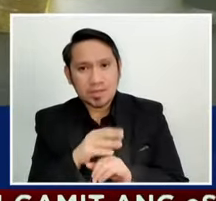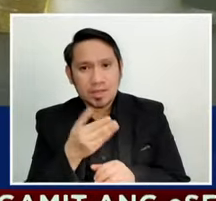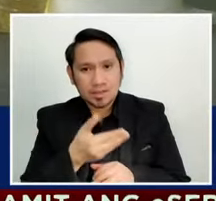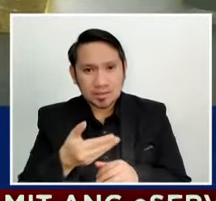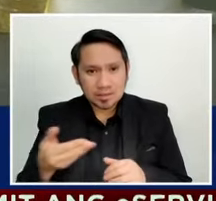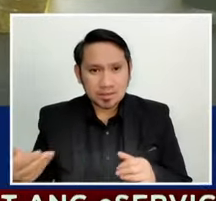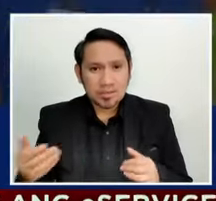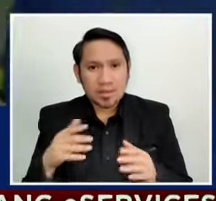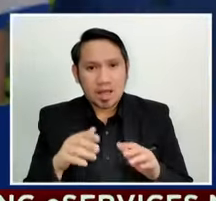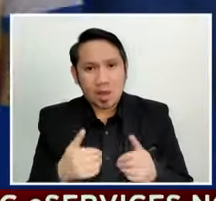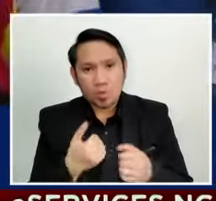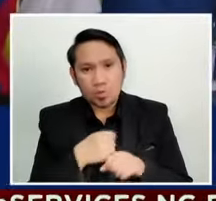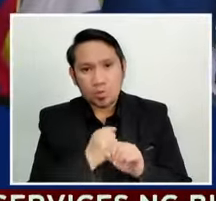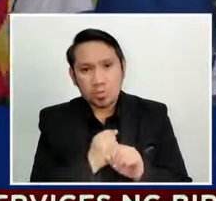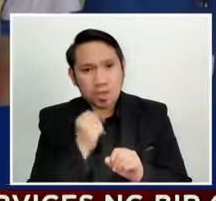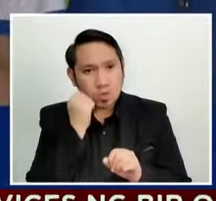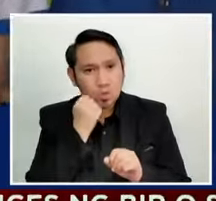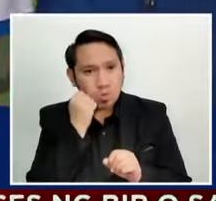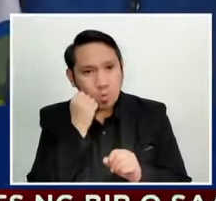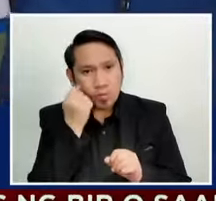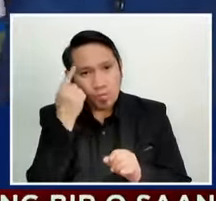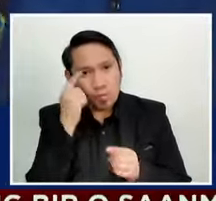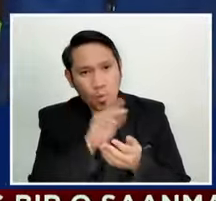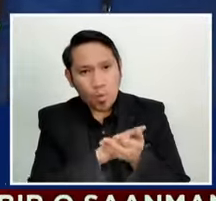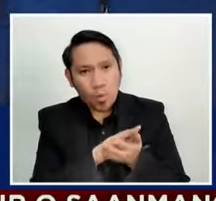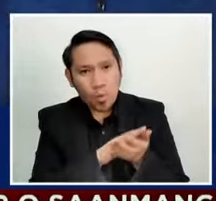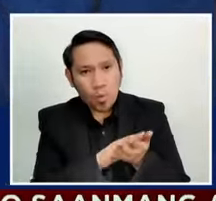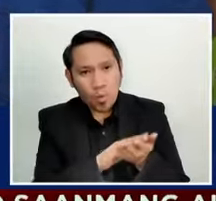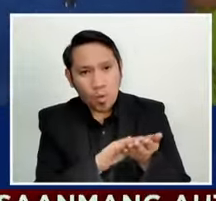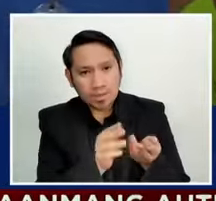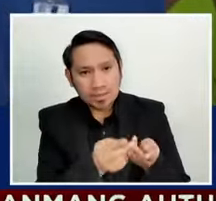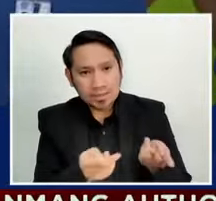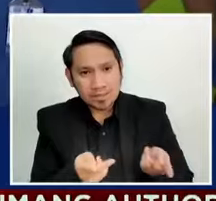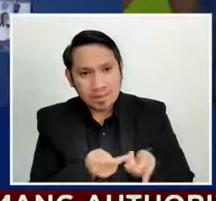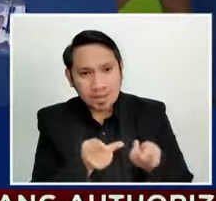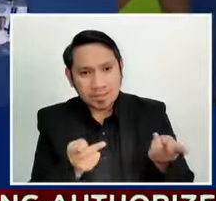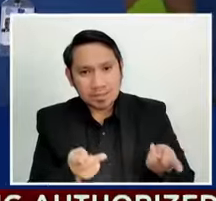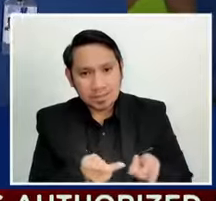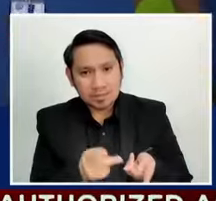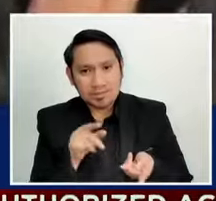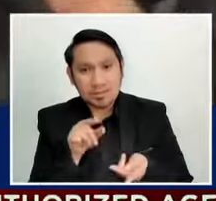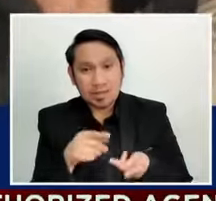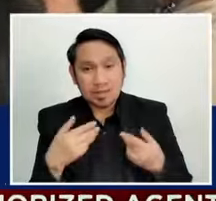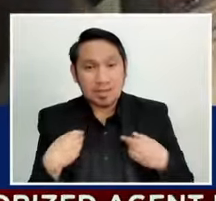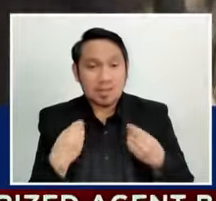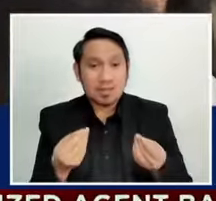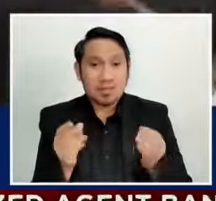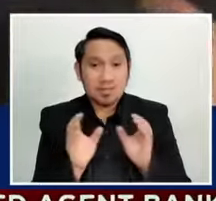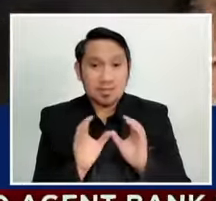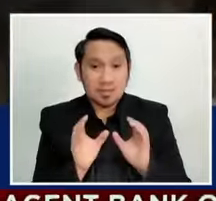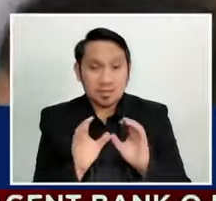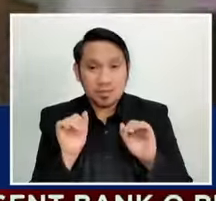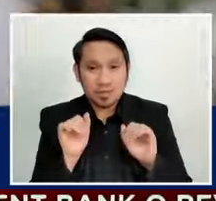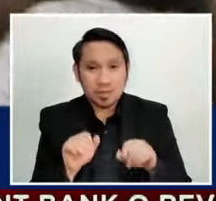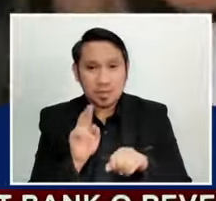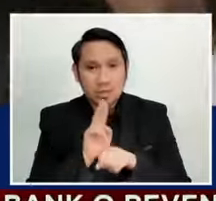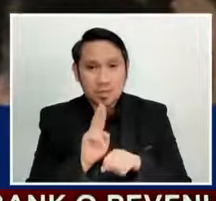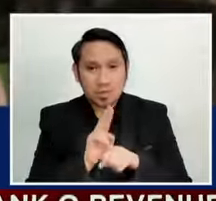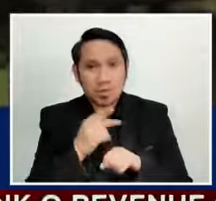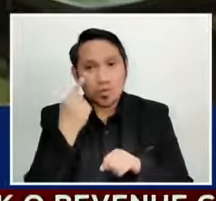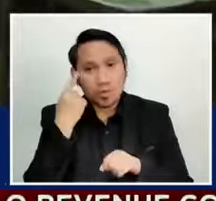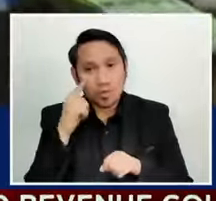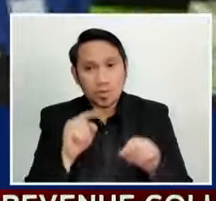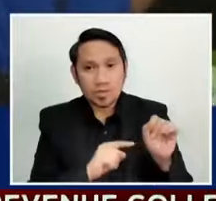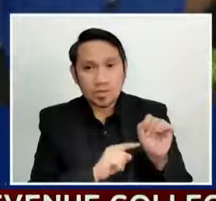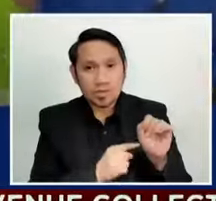ng dishwashing soap. Binigyan din ng certificate mula sa TESDA ang mga nakapagtapos ng training na pwede nilang gamitin sa